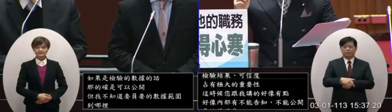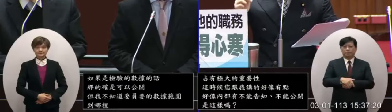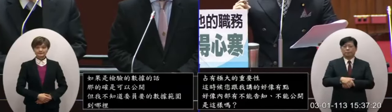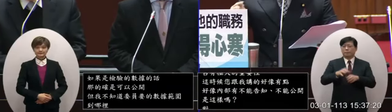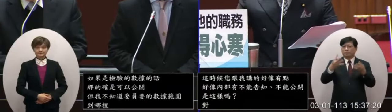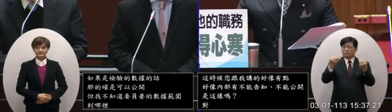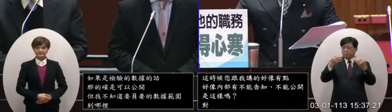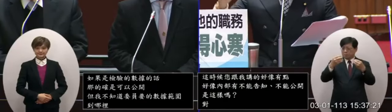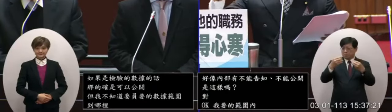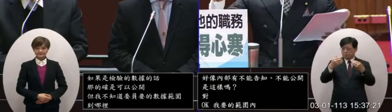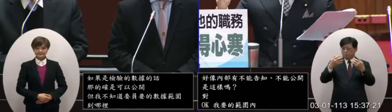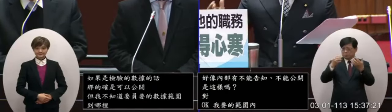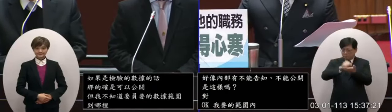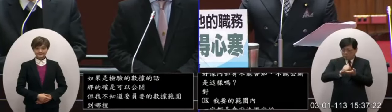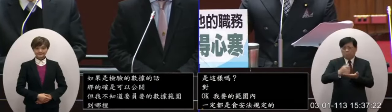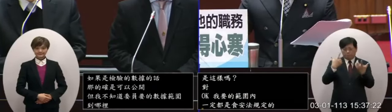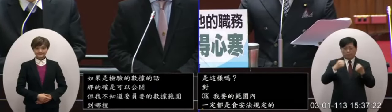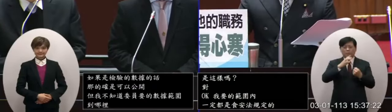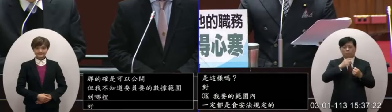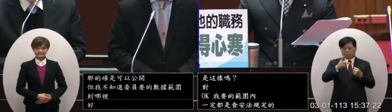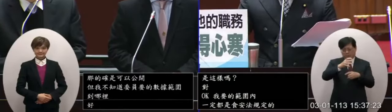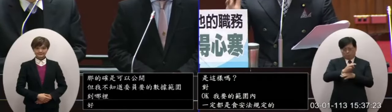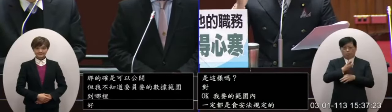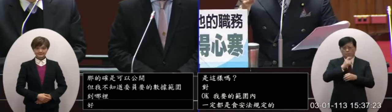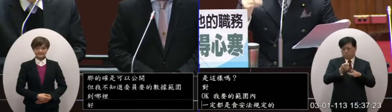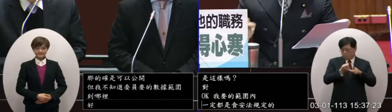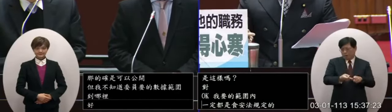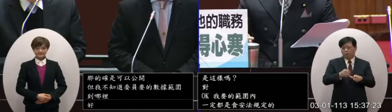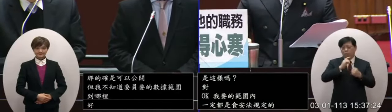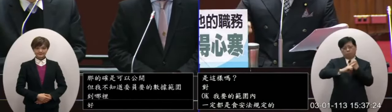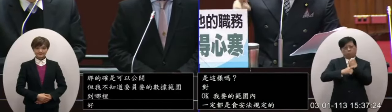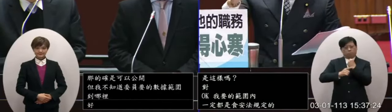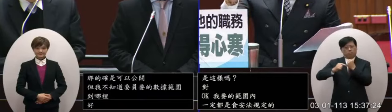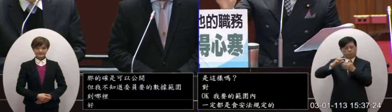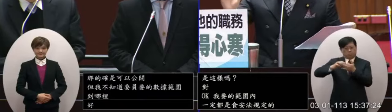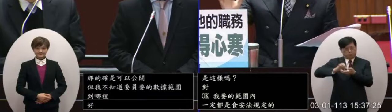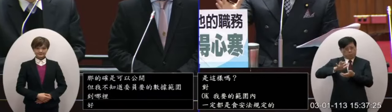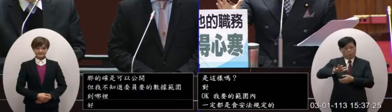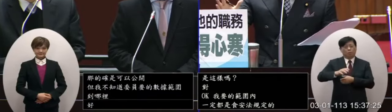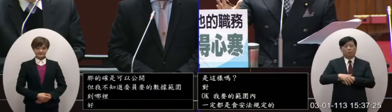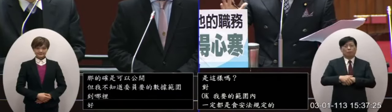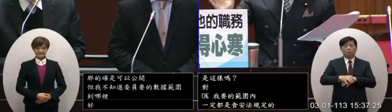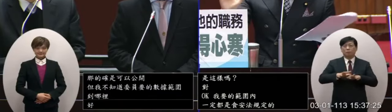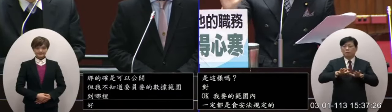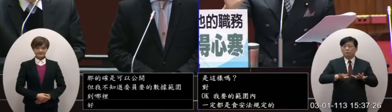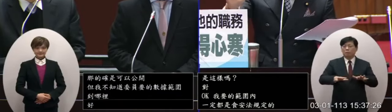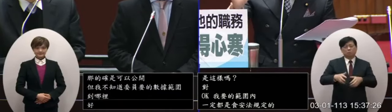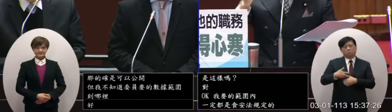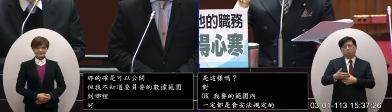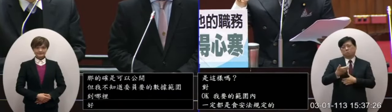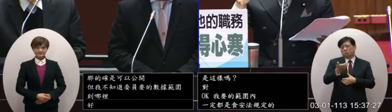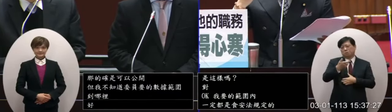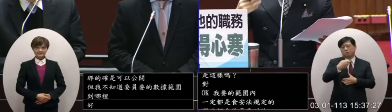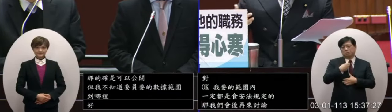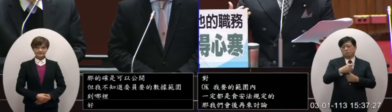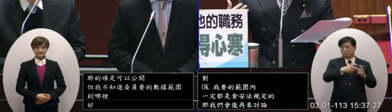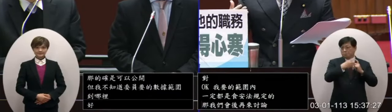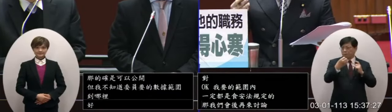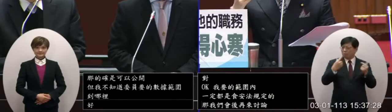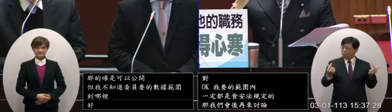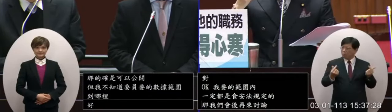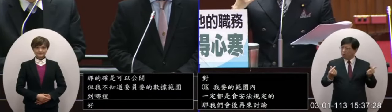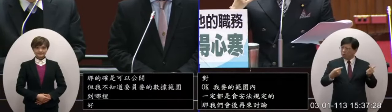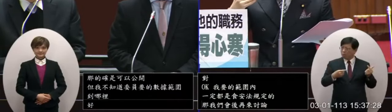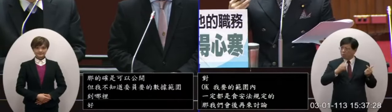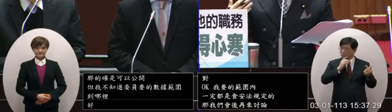数据就是科学，是资讯公开的，是法律规定的，而你现在我不知道您刚刚给我的回应，感觉好